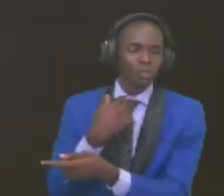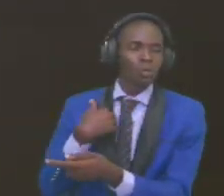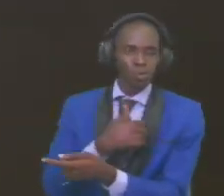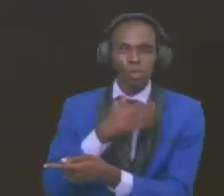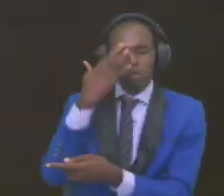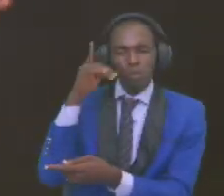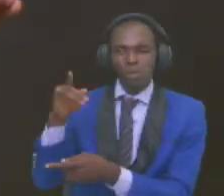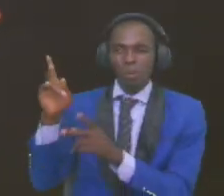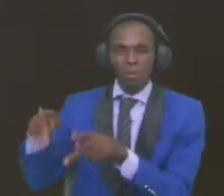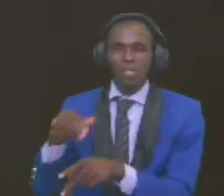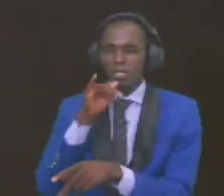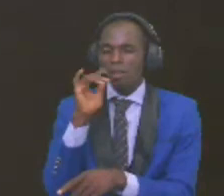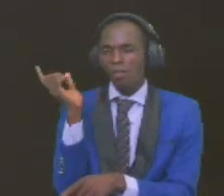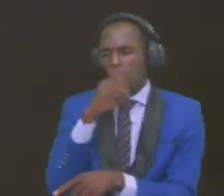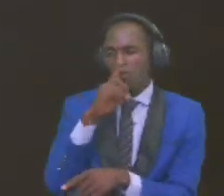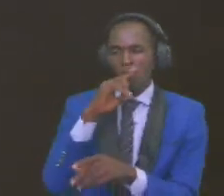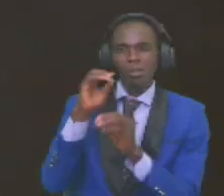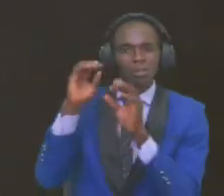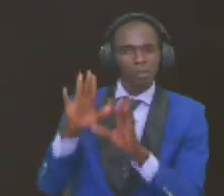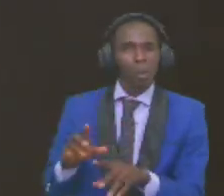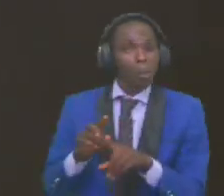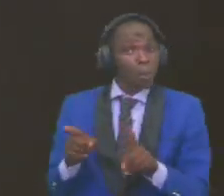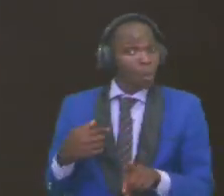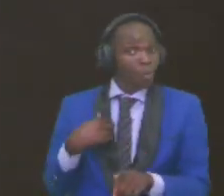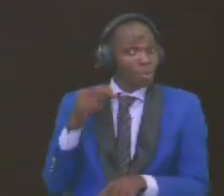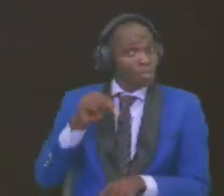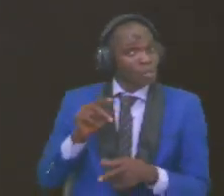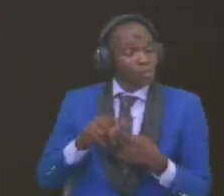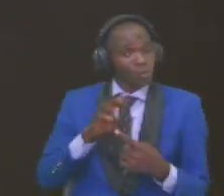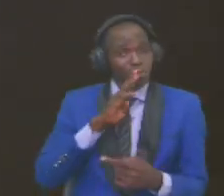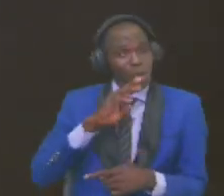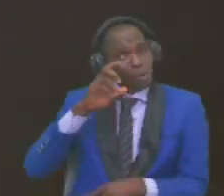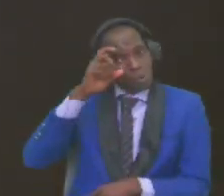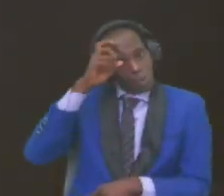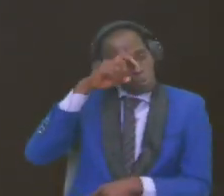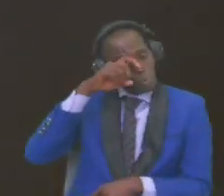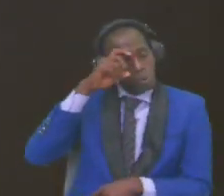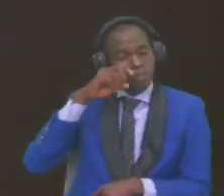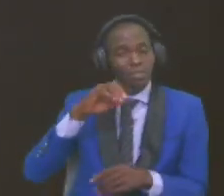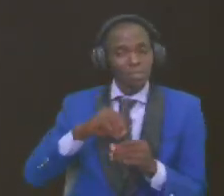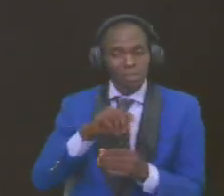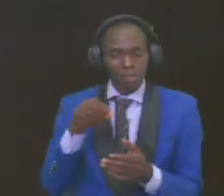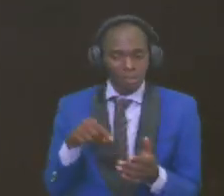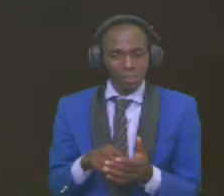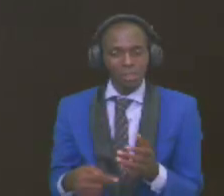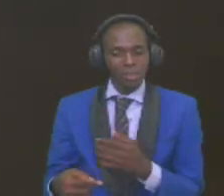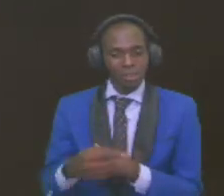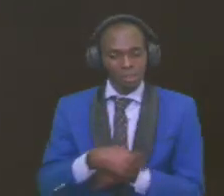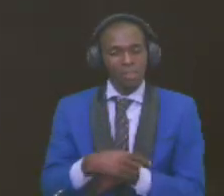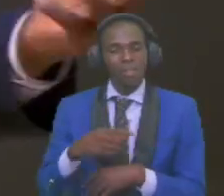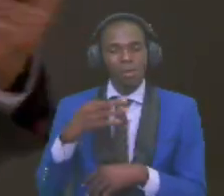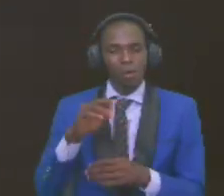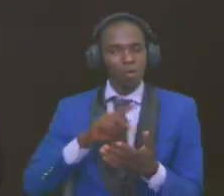enseignent nous savons qu'il est un faux prophète mais parce que nous devons un trait ça y est dans ces jours de courroux de croisade